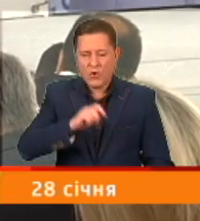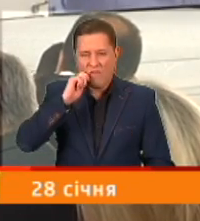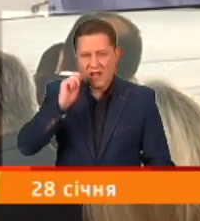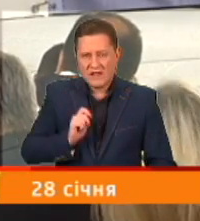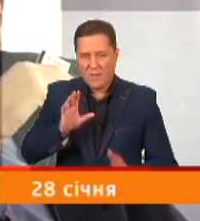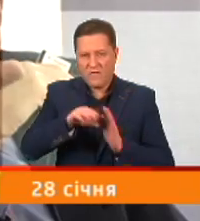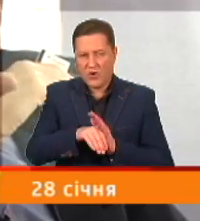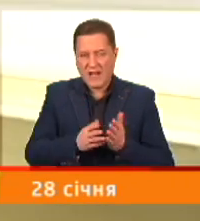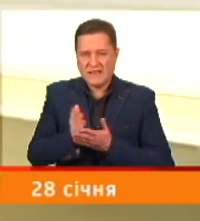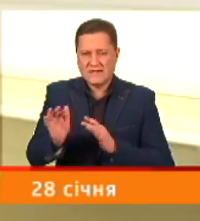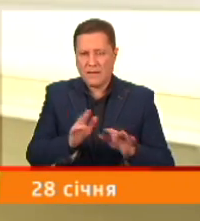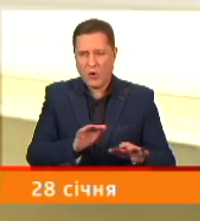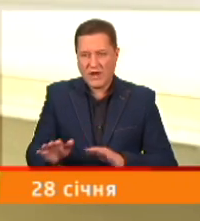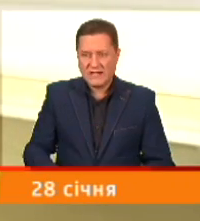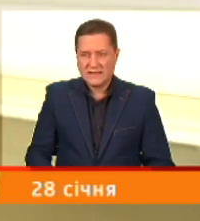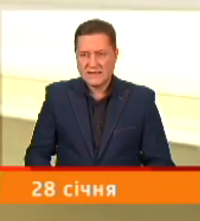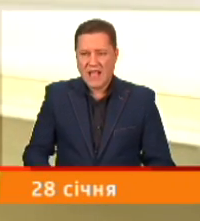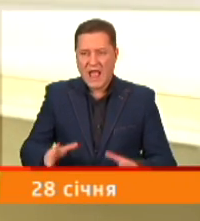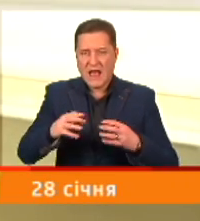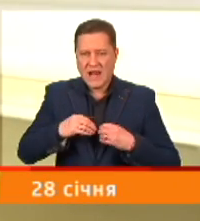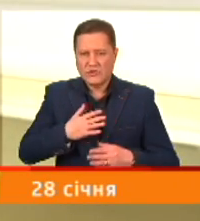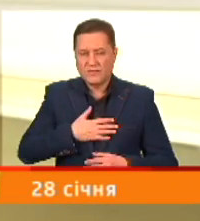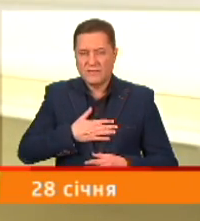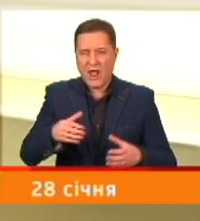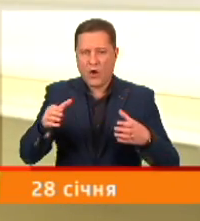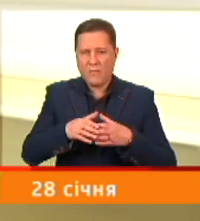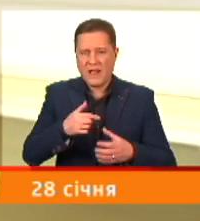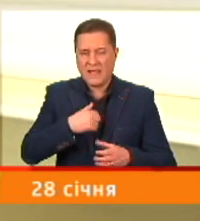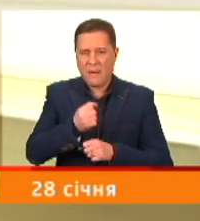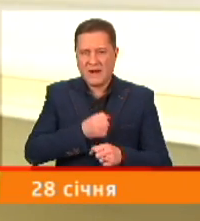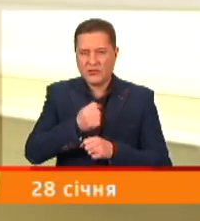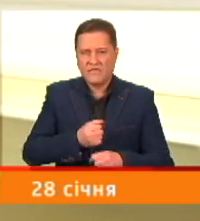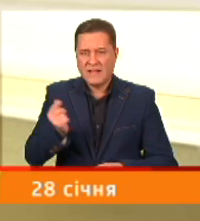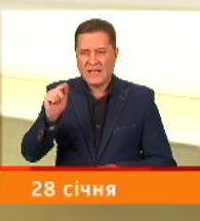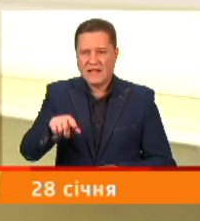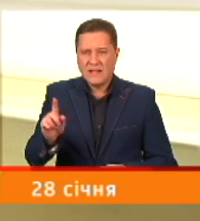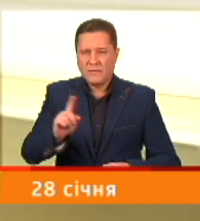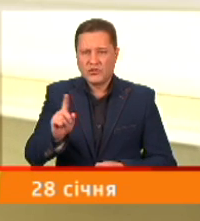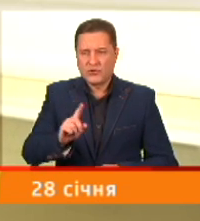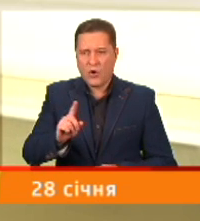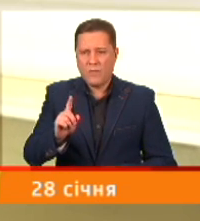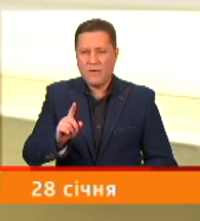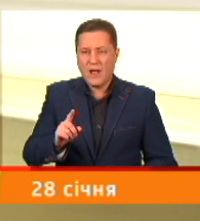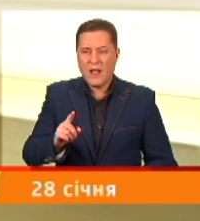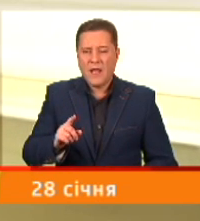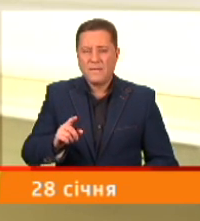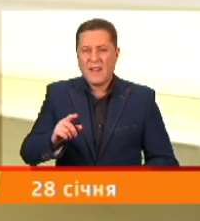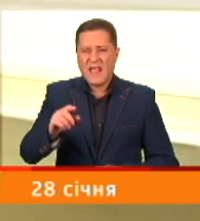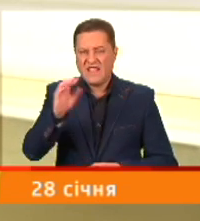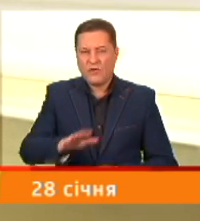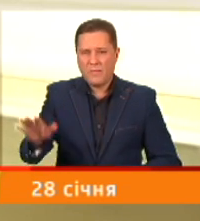політиці. Разом з моєю командою я працюватиму над тим, щоб проєвропейські сили